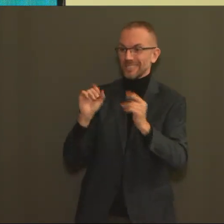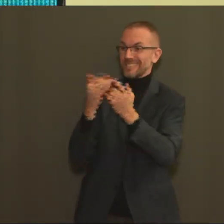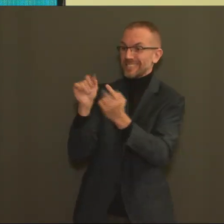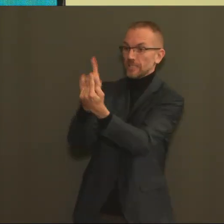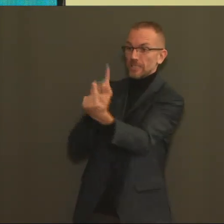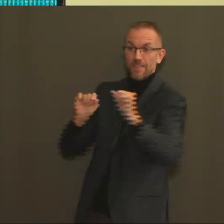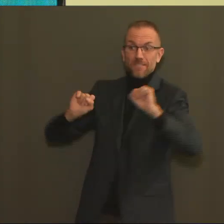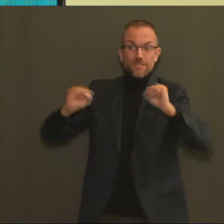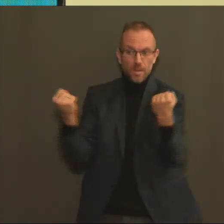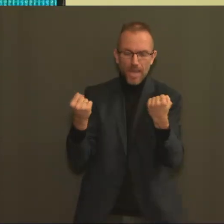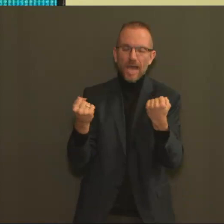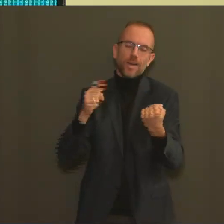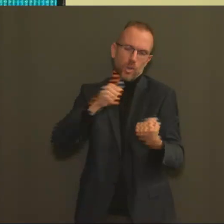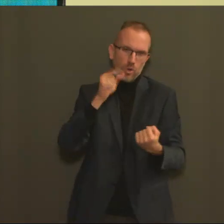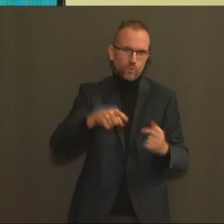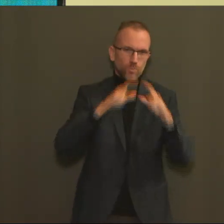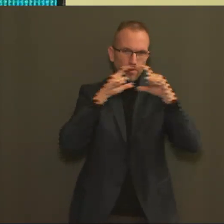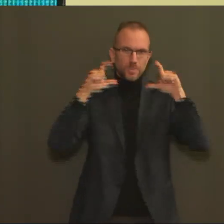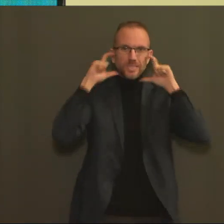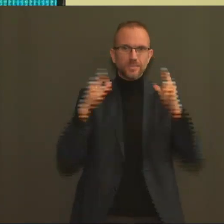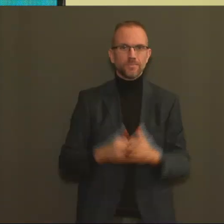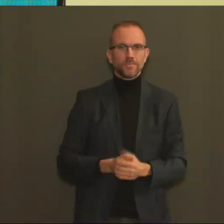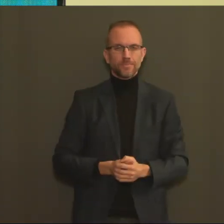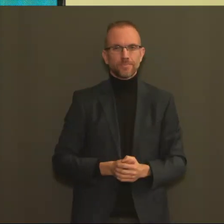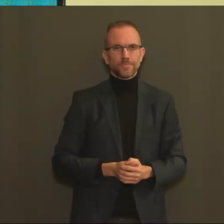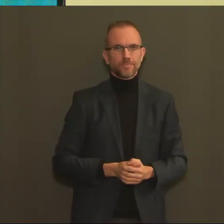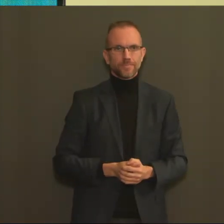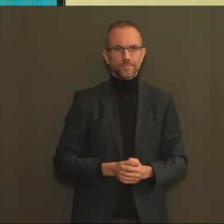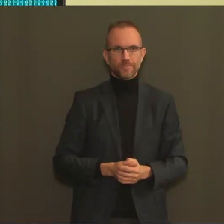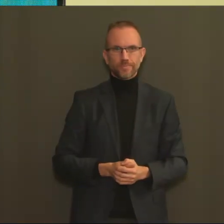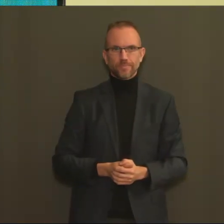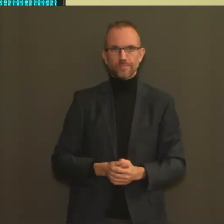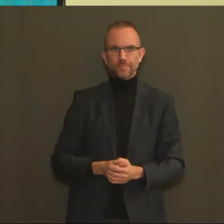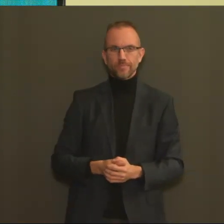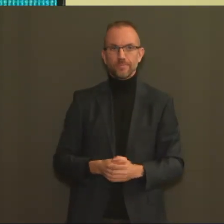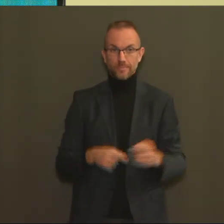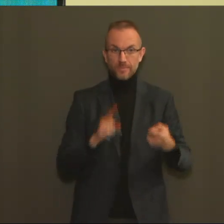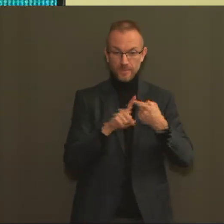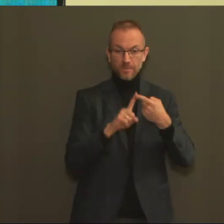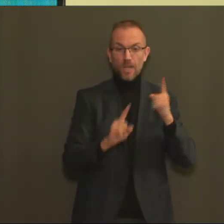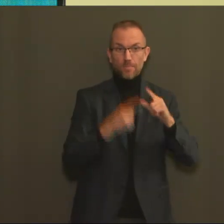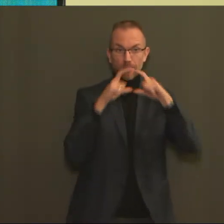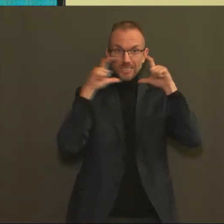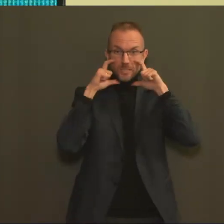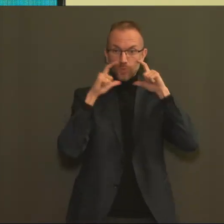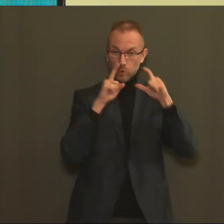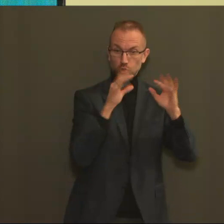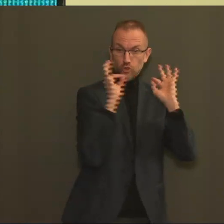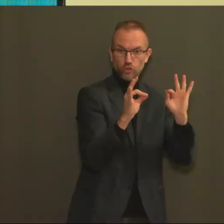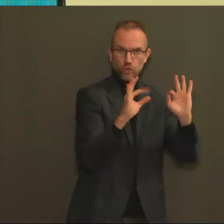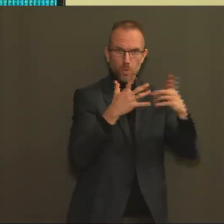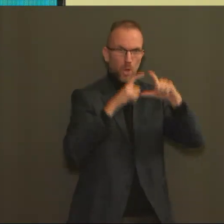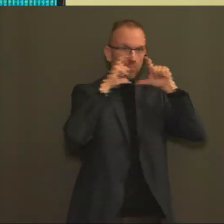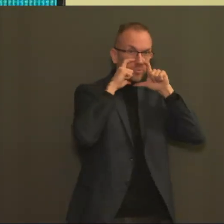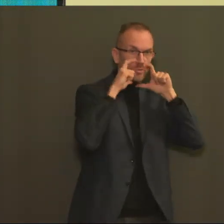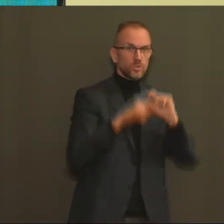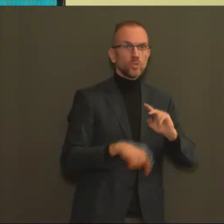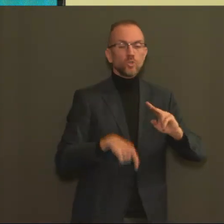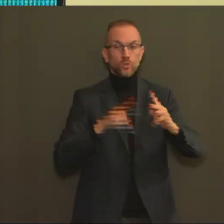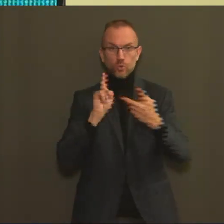qua die qua de masker tripticom i love oh love you casio retro vino mundo